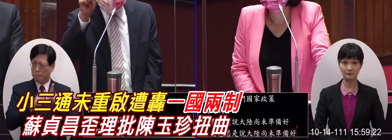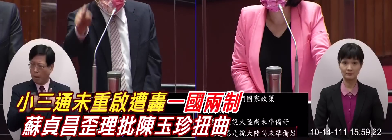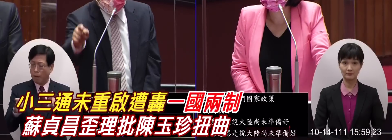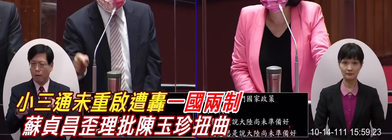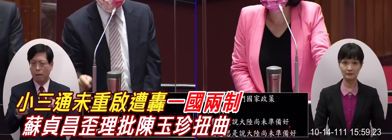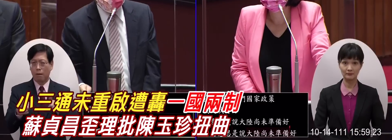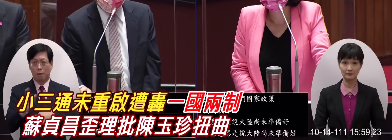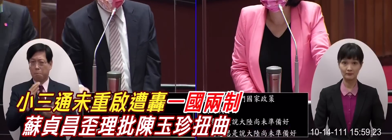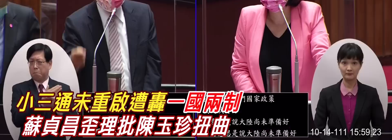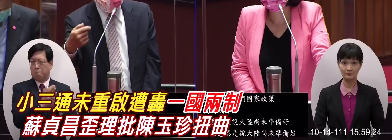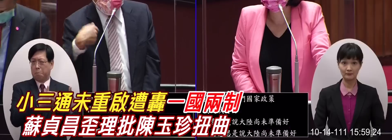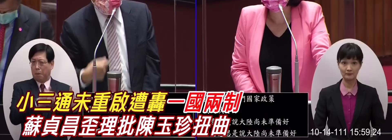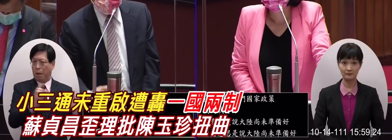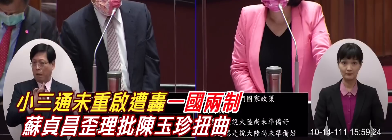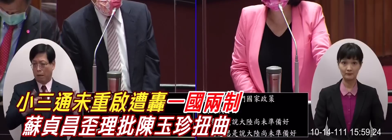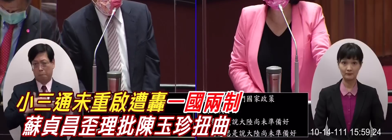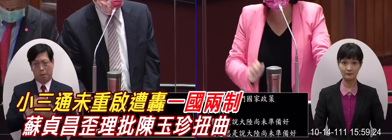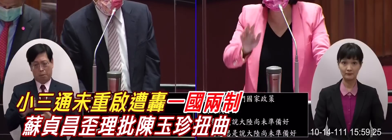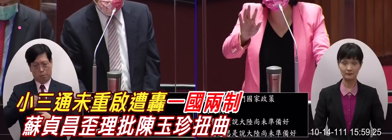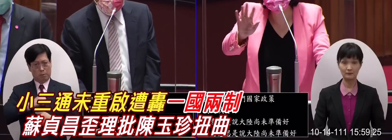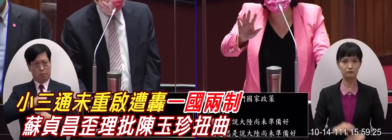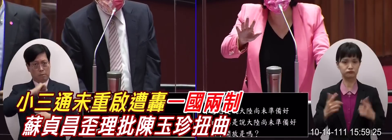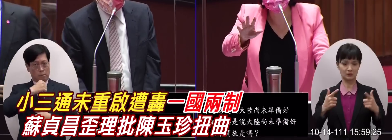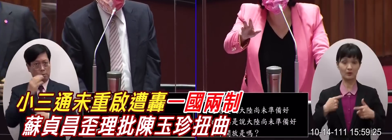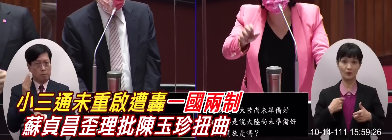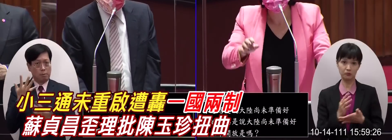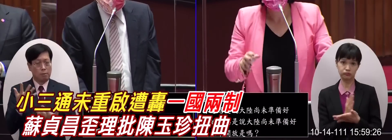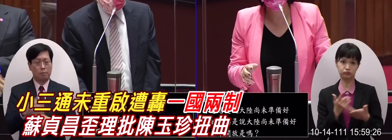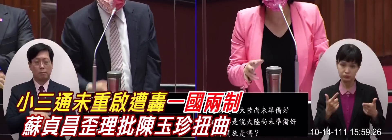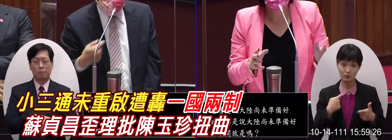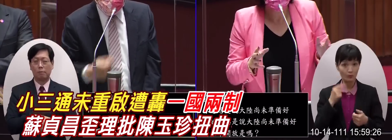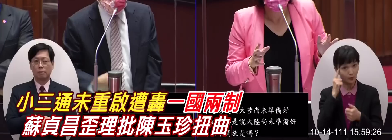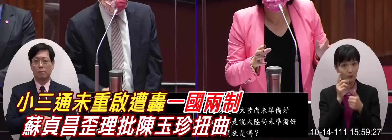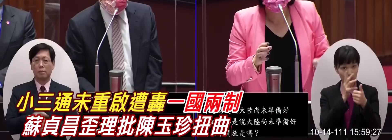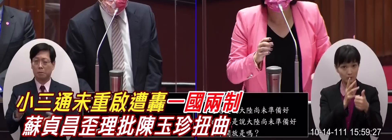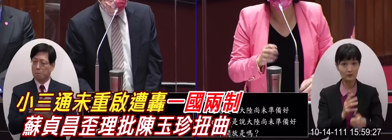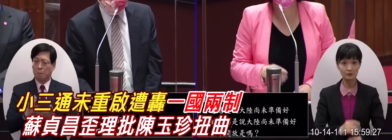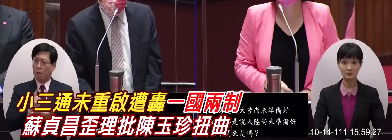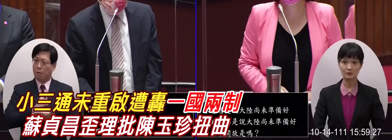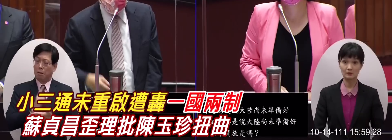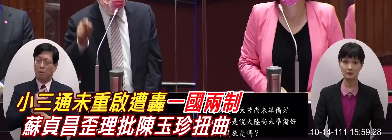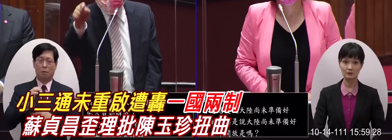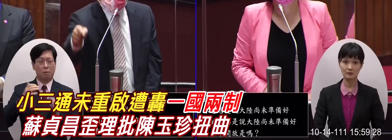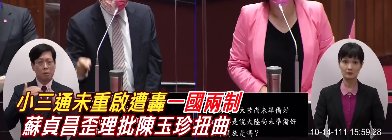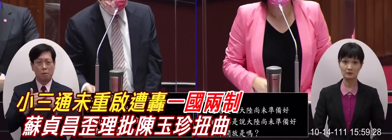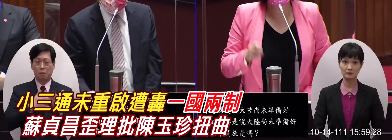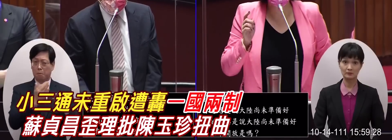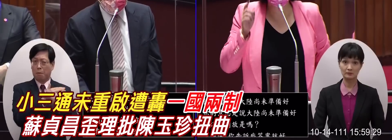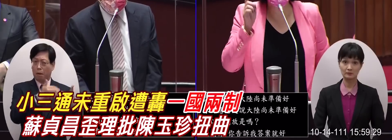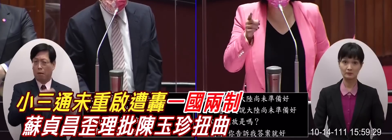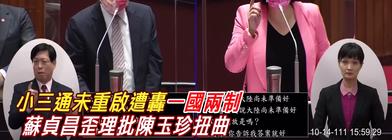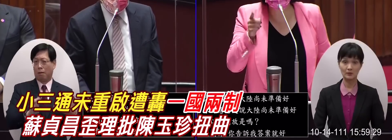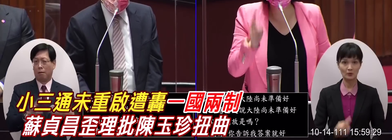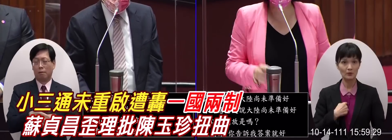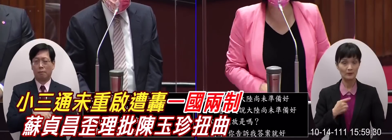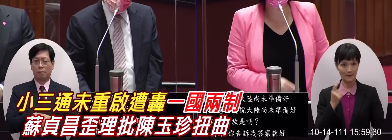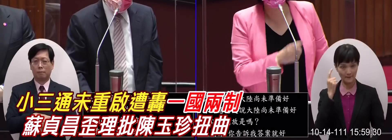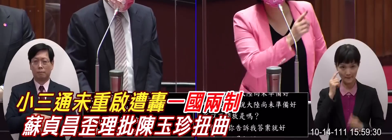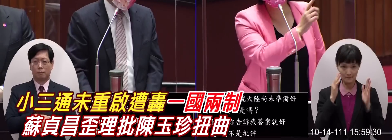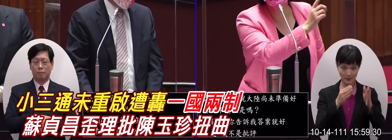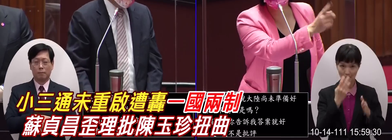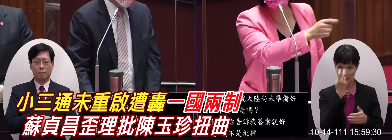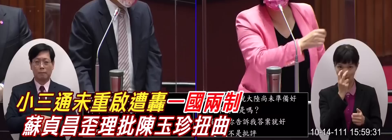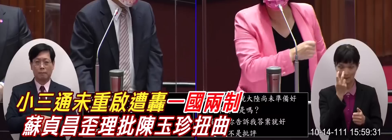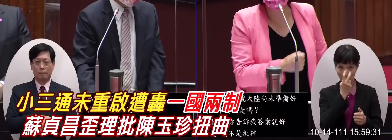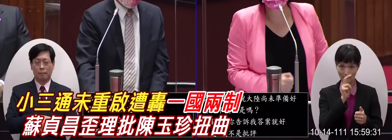你不批评中国，批评自己的国家。 不是，我不是批评，我在问你。 你批评自己的国家，你不去批评中国。 我是监督我自己的国家，我不会